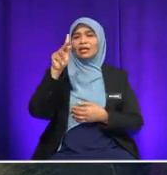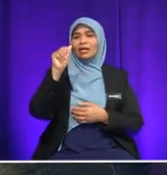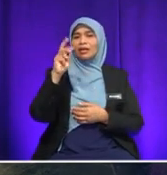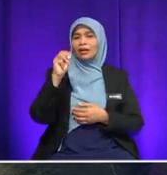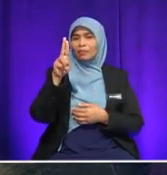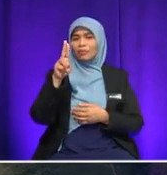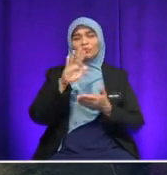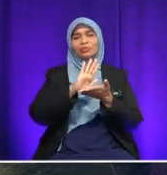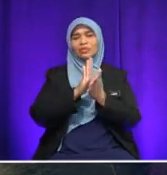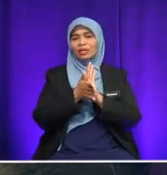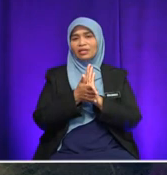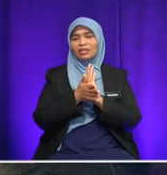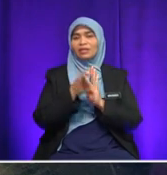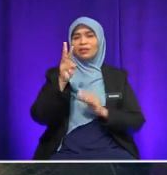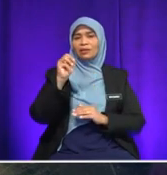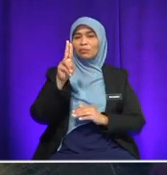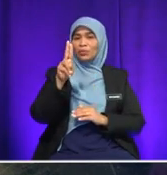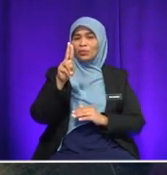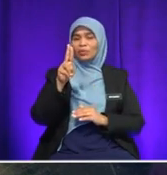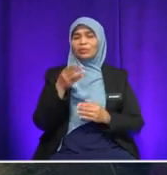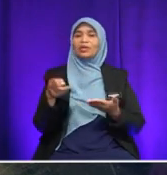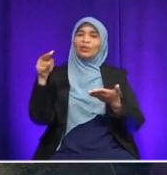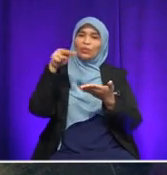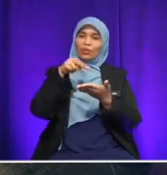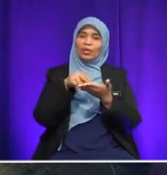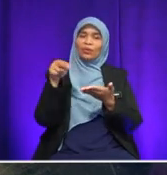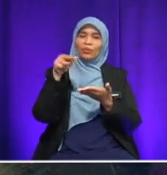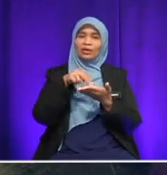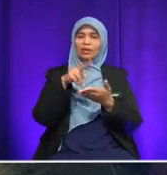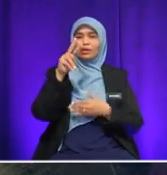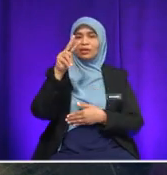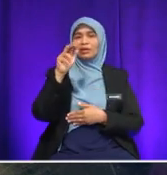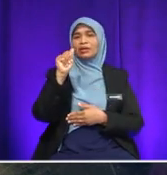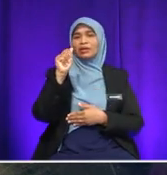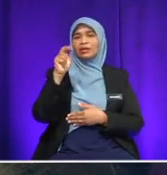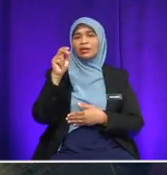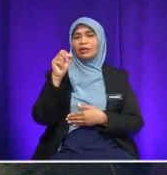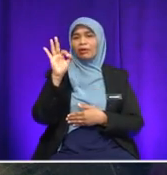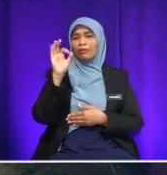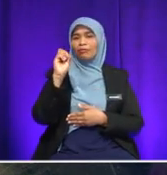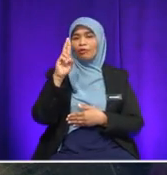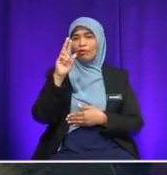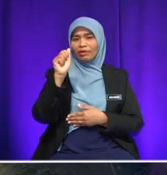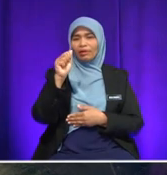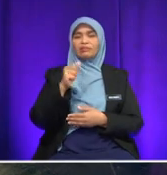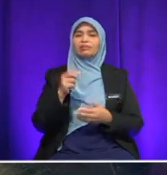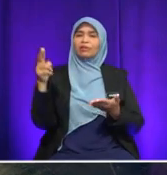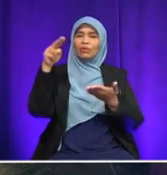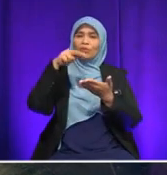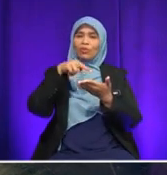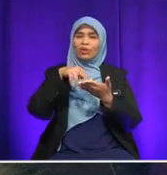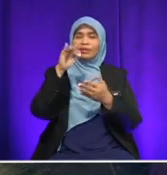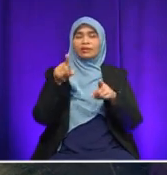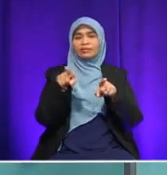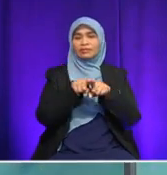Okey. Anafora, pengulangan huruf ataupun perkataan pada awal baris. Dia nak ulang yang sama pun boleh